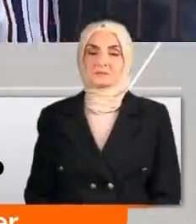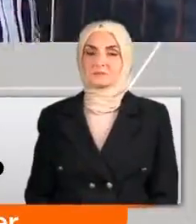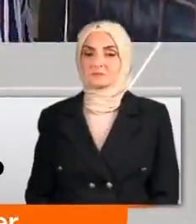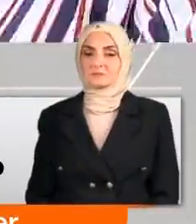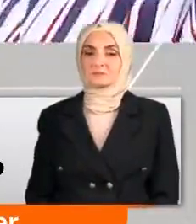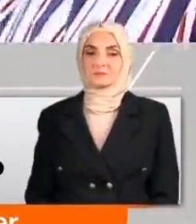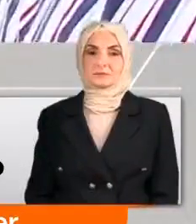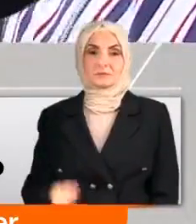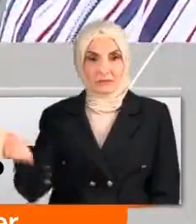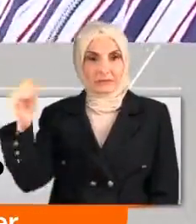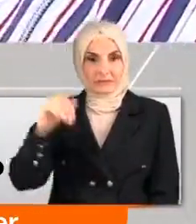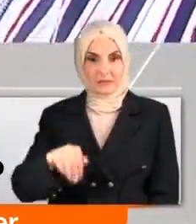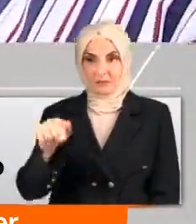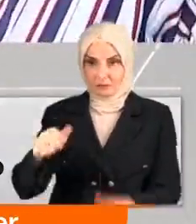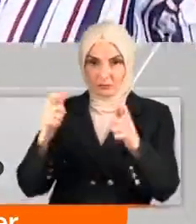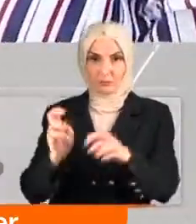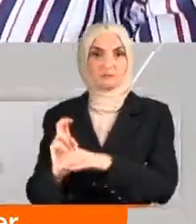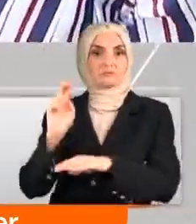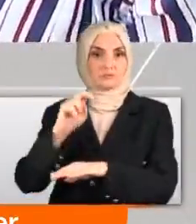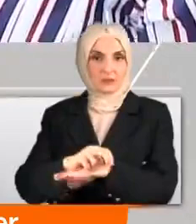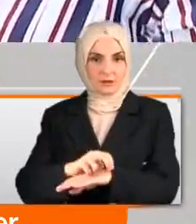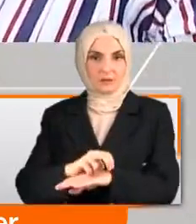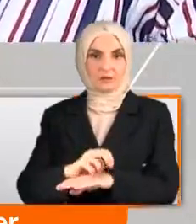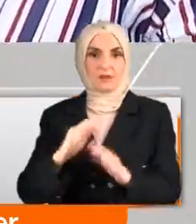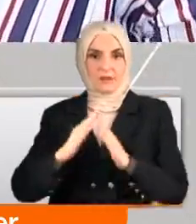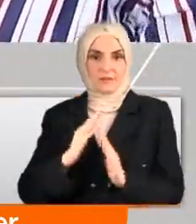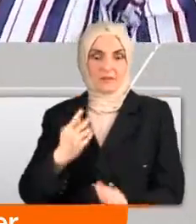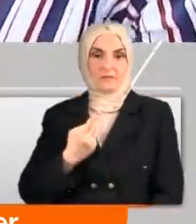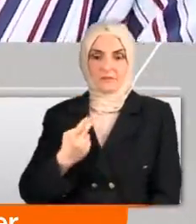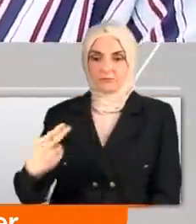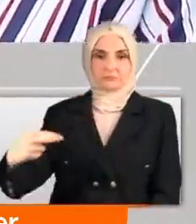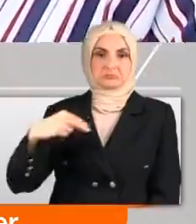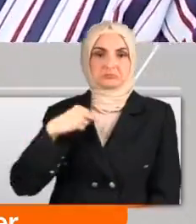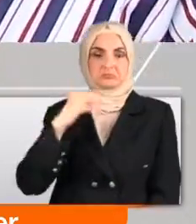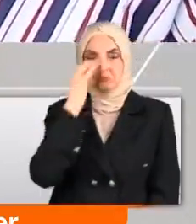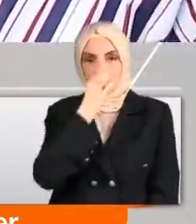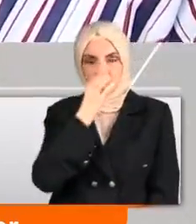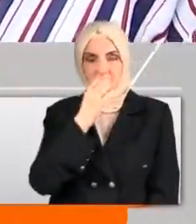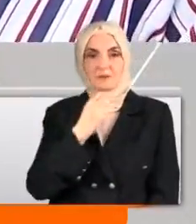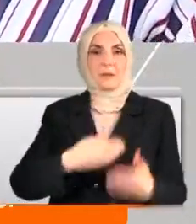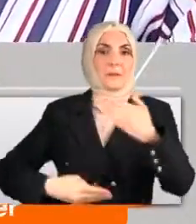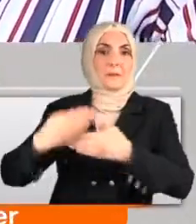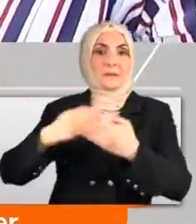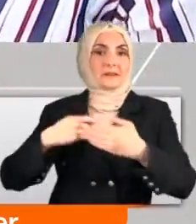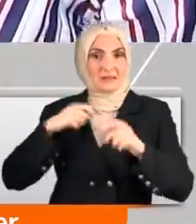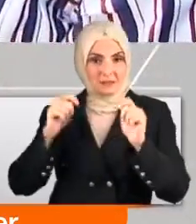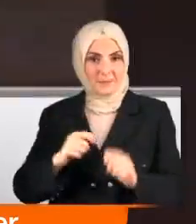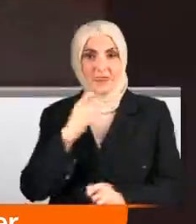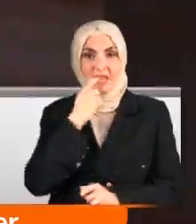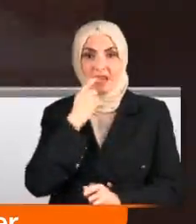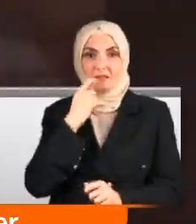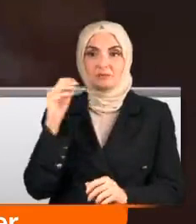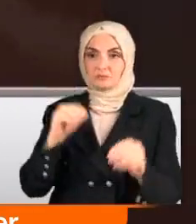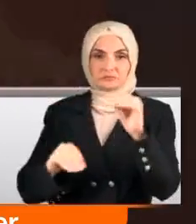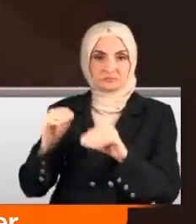buradan atlayıp o şekilde evime geçiyordu. Yani barikatlar da yaptığım koca demir de yeterli gelmiyordu.